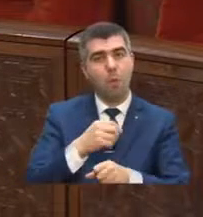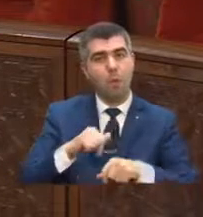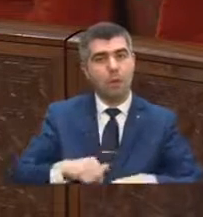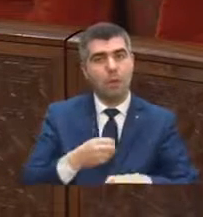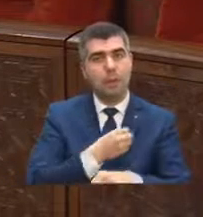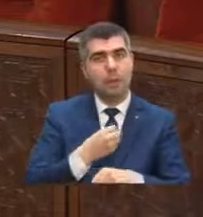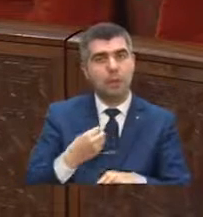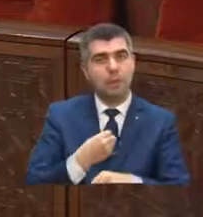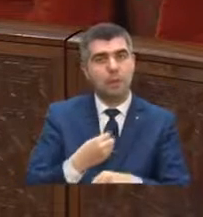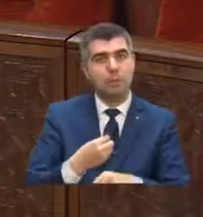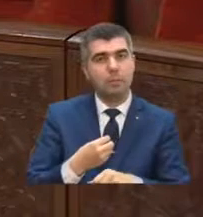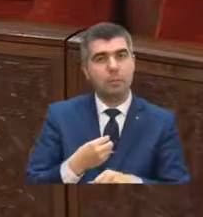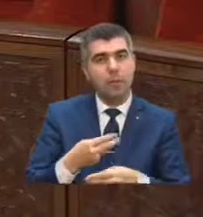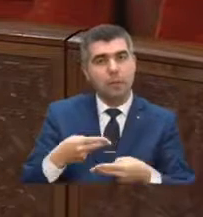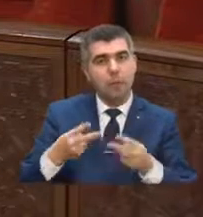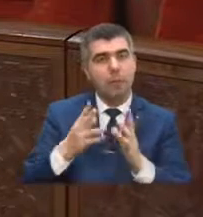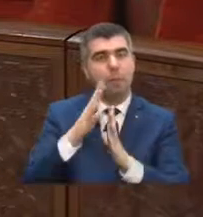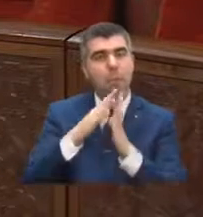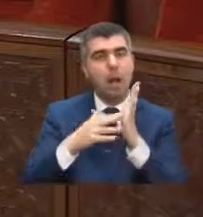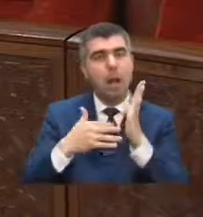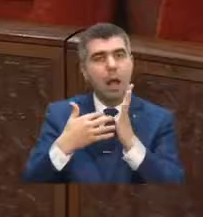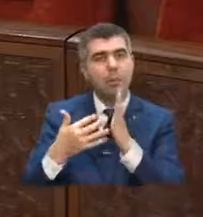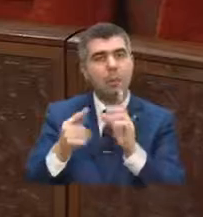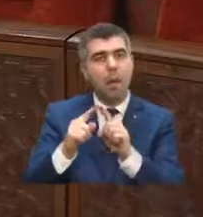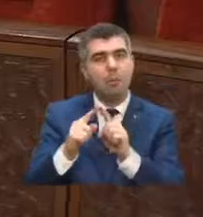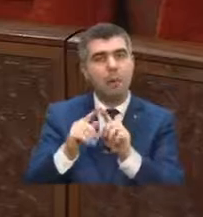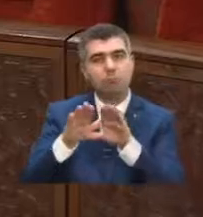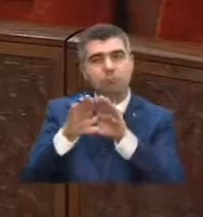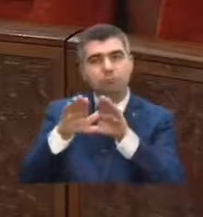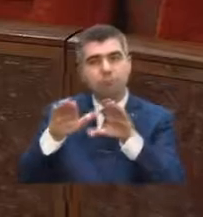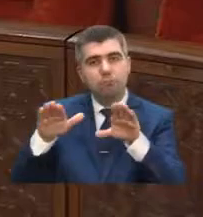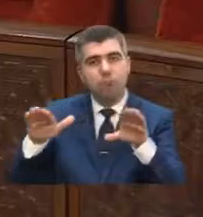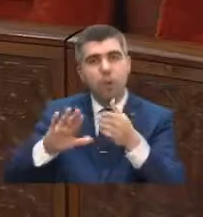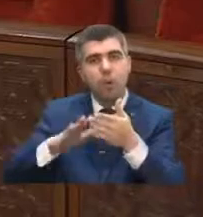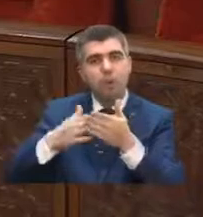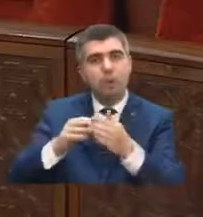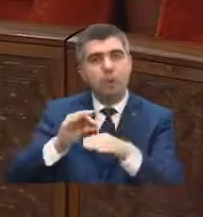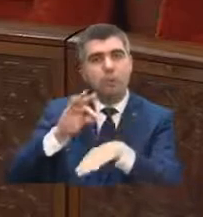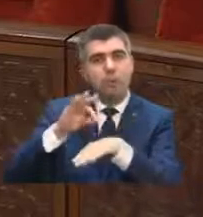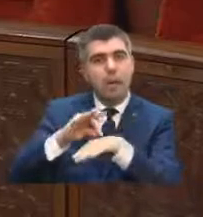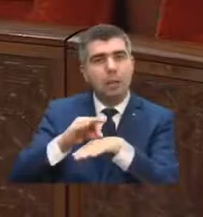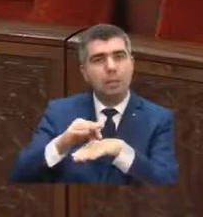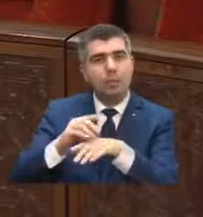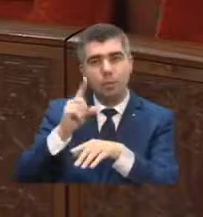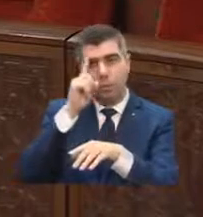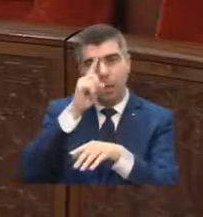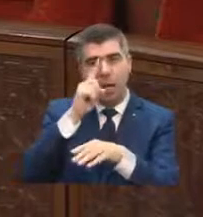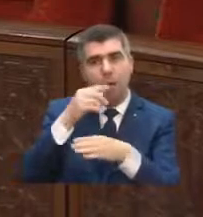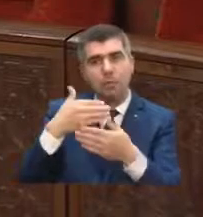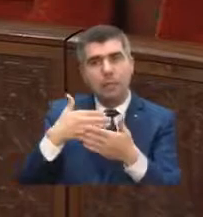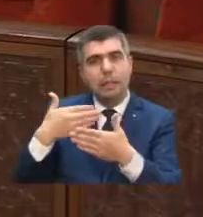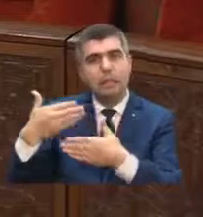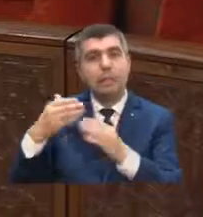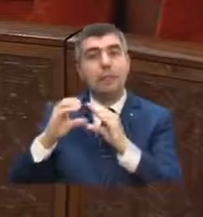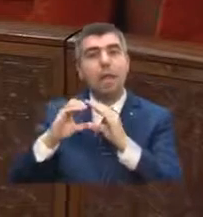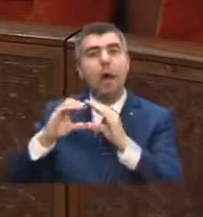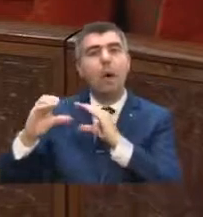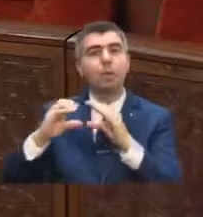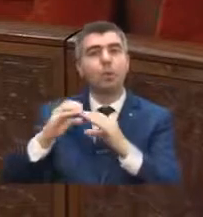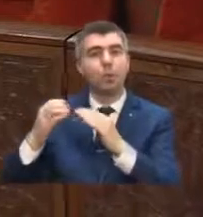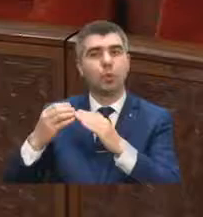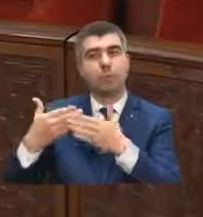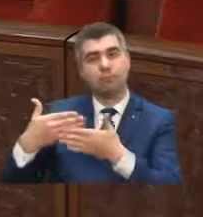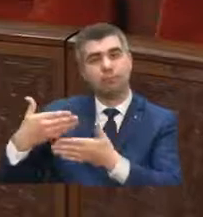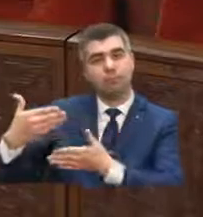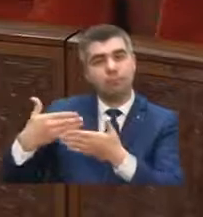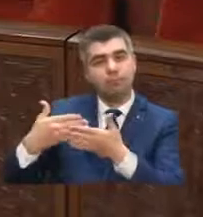الأنماط العيش السليم، بغينا نشتغلوا بشكل قوي على مسألة ديال الوقايه في اطار التواصل كذلك، بغينا نديروا واحد العمل